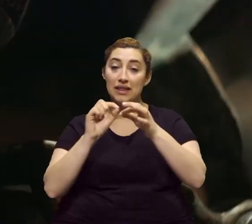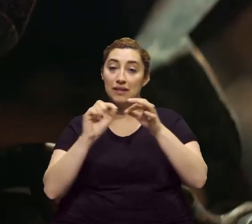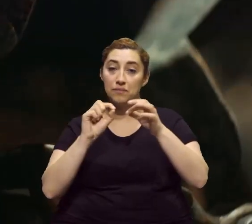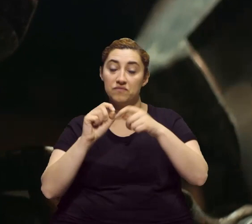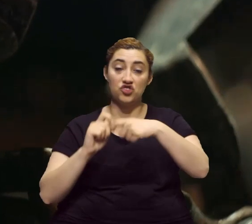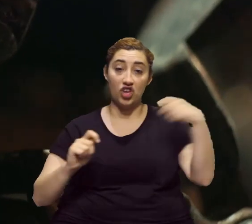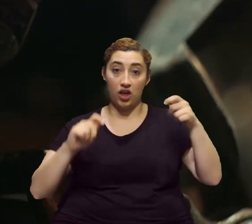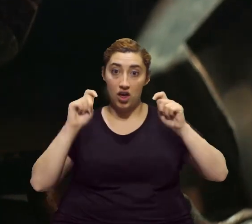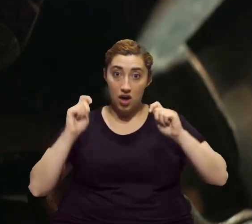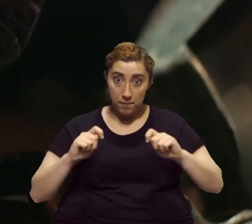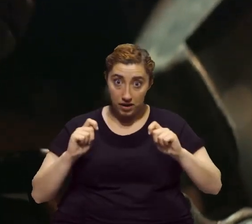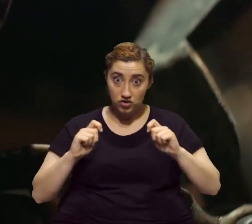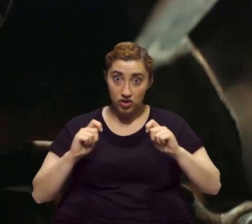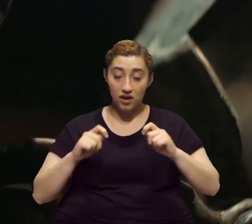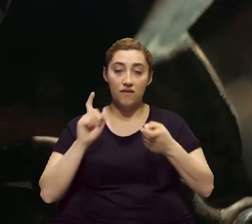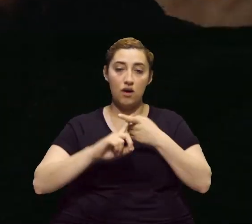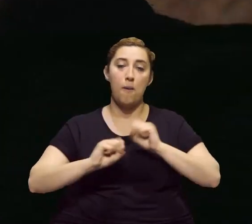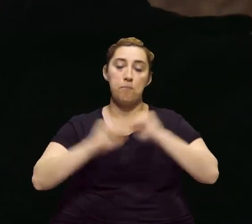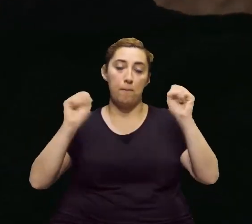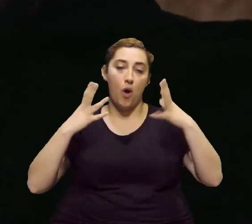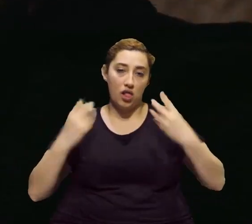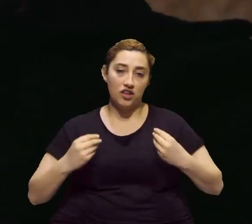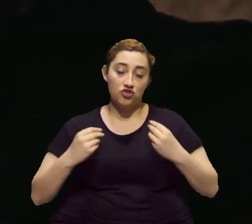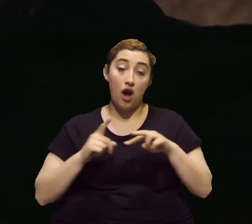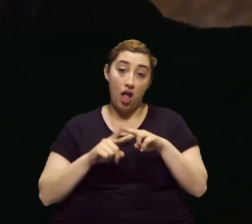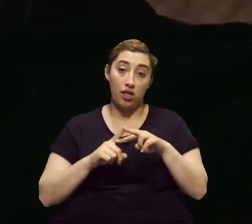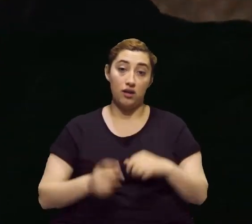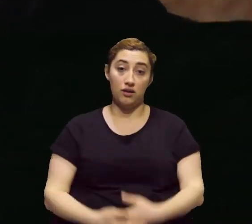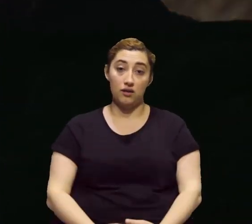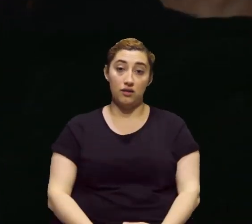tetiğini çekecek ve bomba patlayacak Ali.